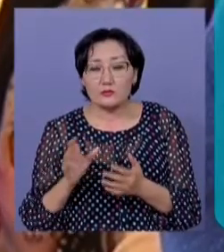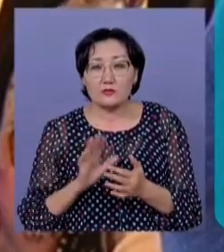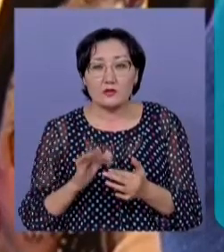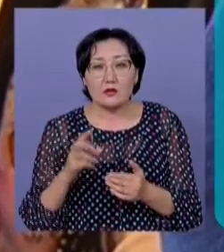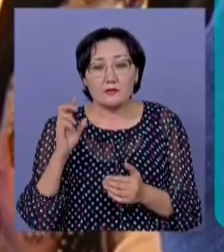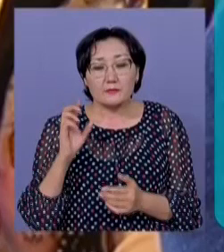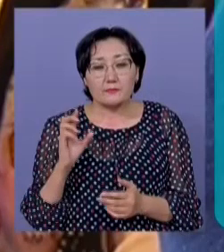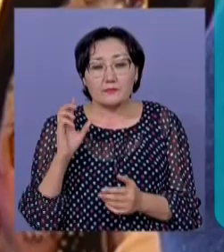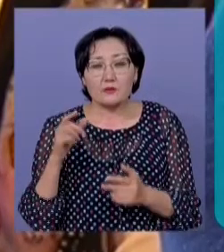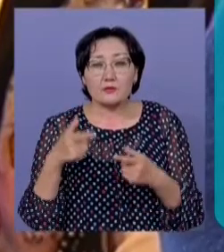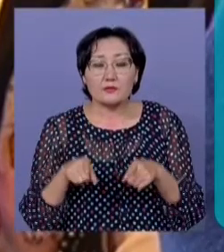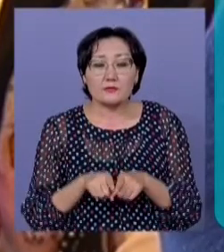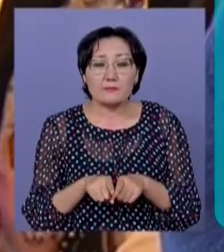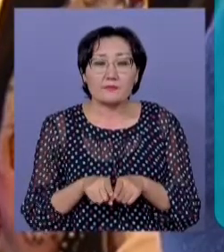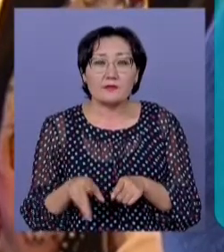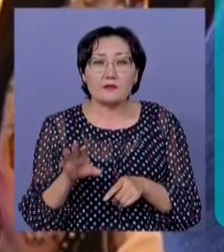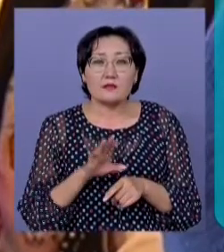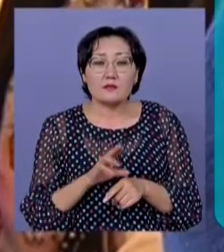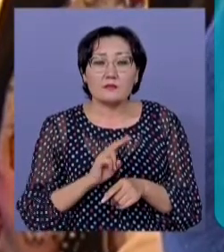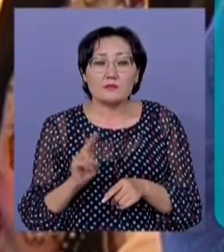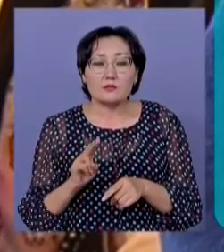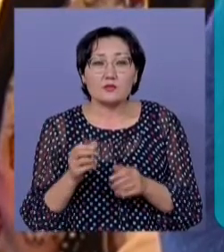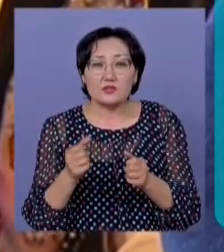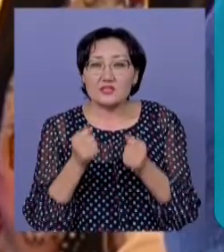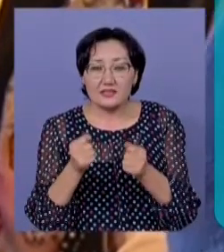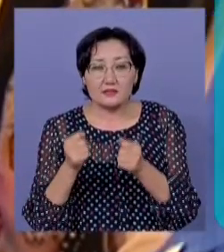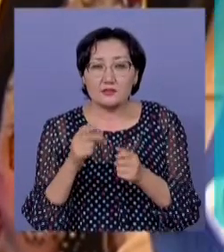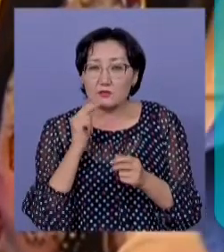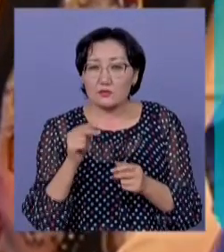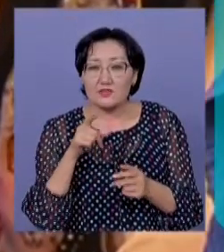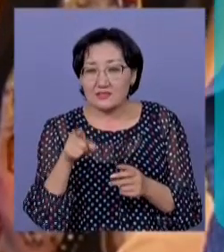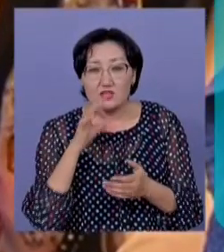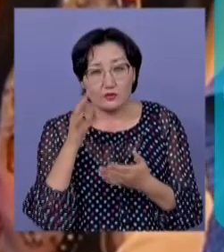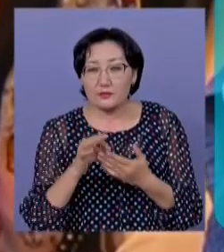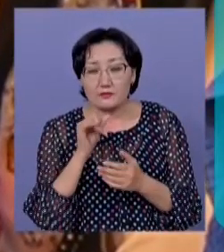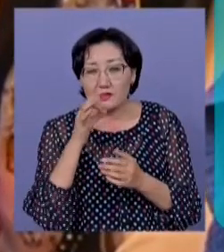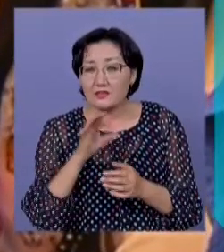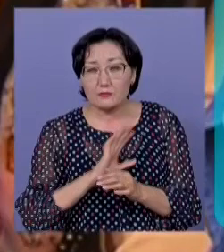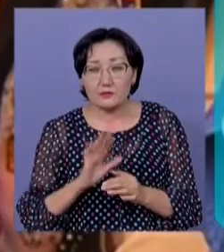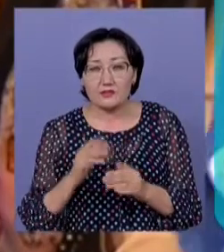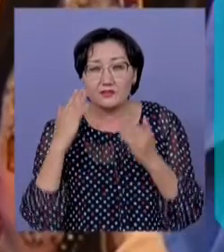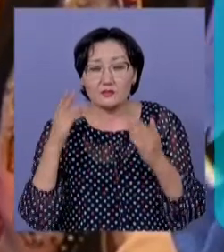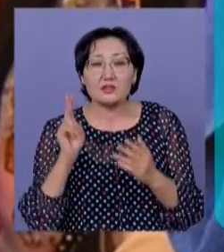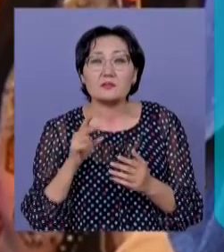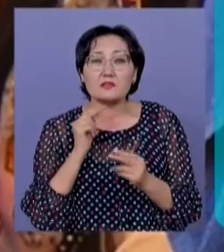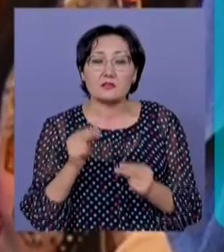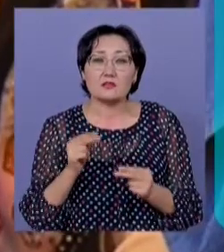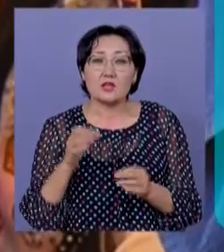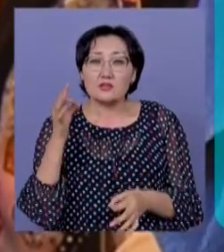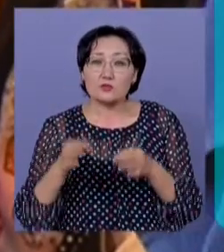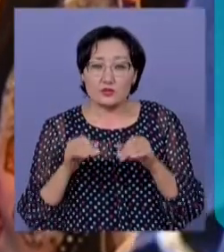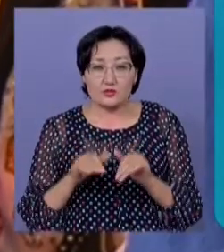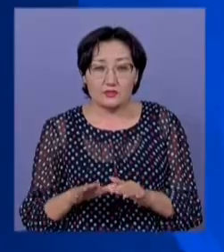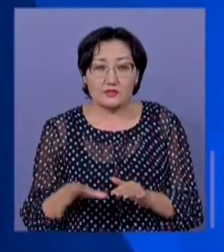сынағын көтеріп отырмыз. Ешкім барып жағасына жармаспаймыз. Сен кінәлісің, сен жауап бер деп айта алмаймыз. Білмейміз кім кінәлі екенін. Сот шешер енді